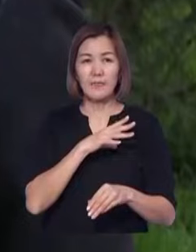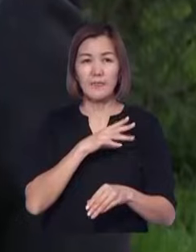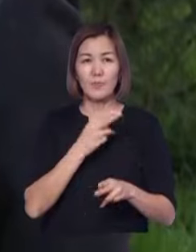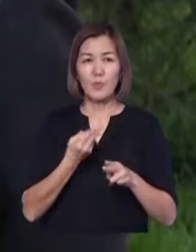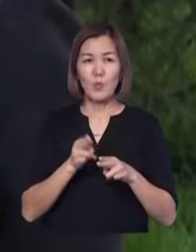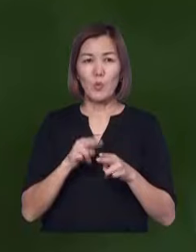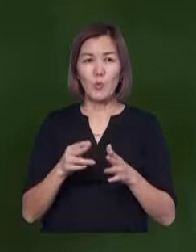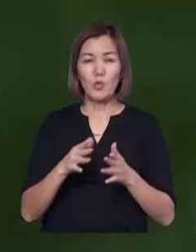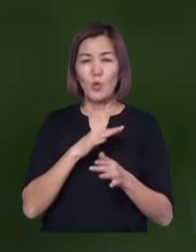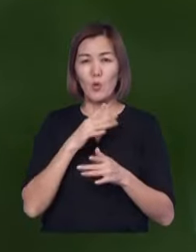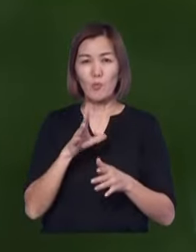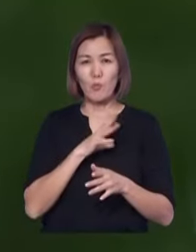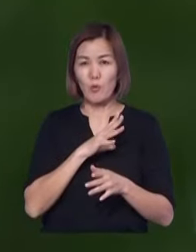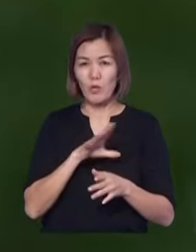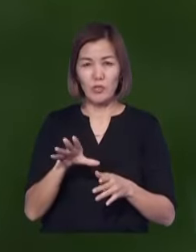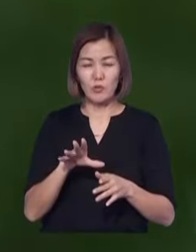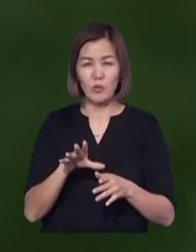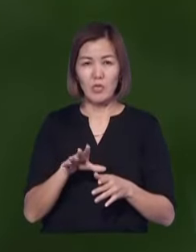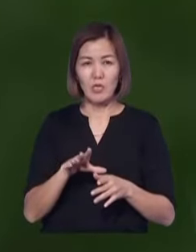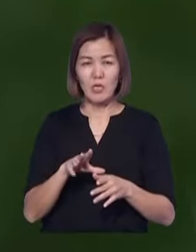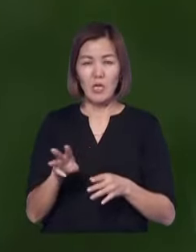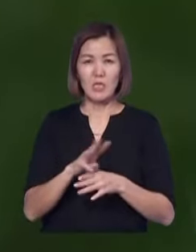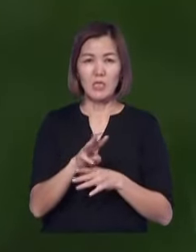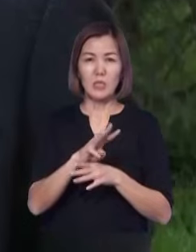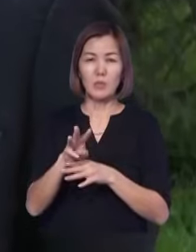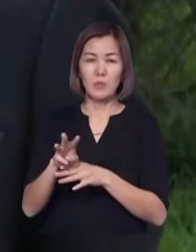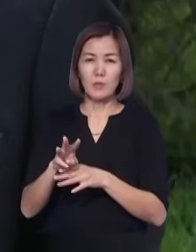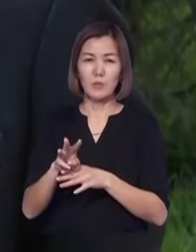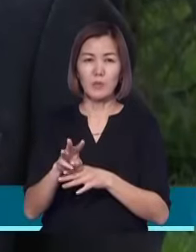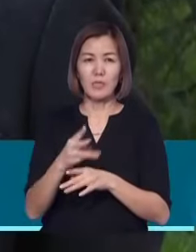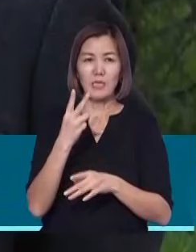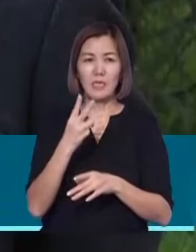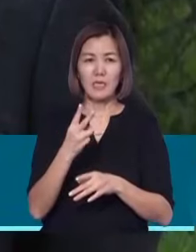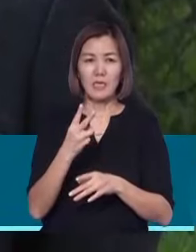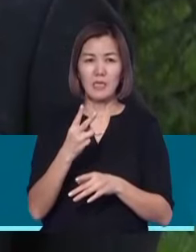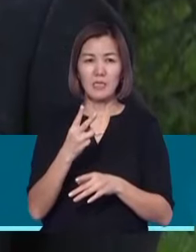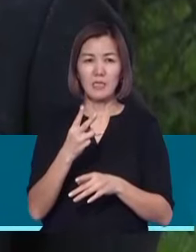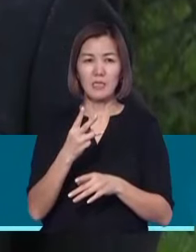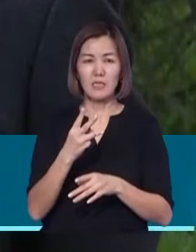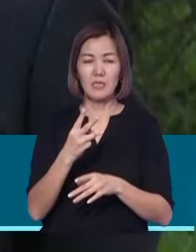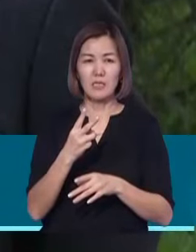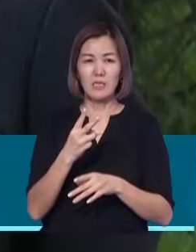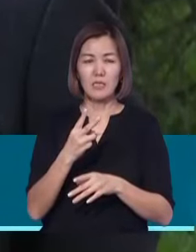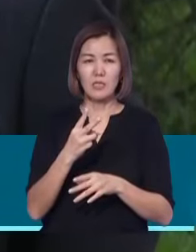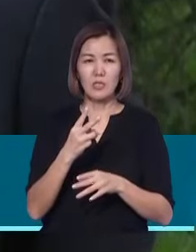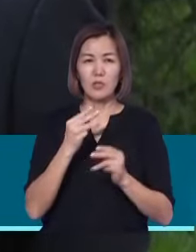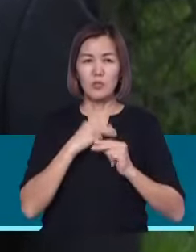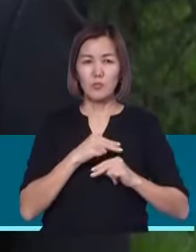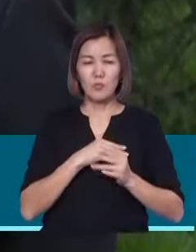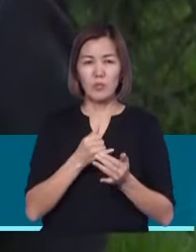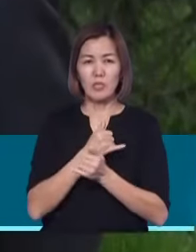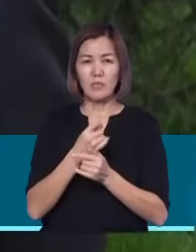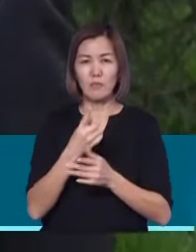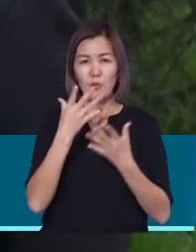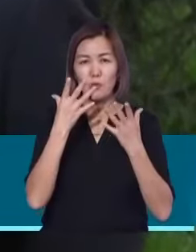өте көп болған жоқ. Жою жұмыстары жөнінде 2 кофейни аппараты жұмыс істеп жатыр. Олар біреу